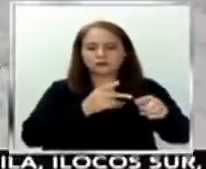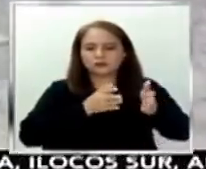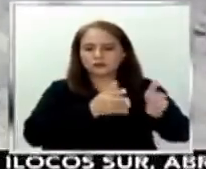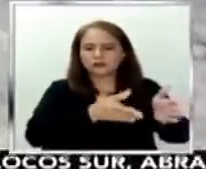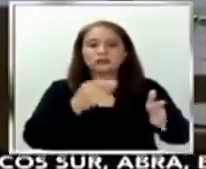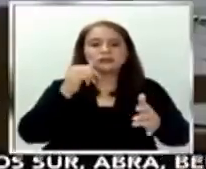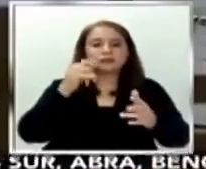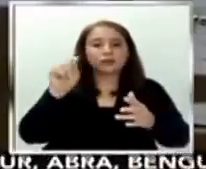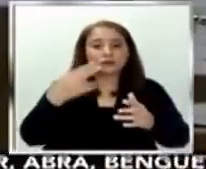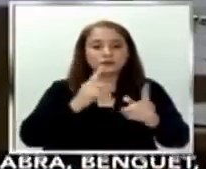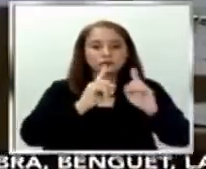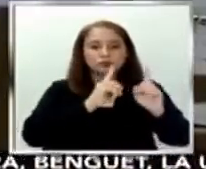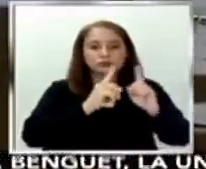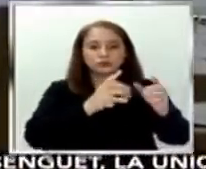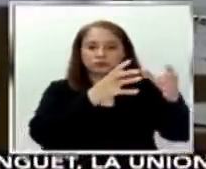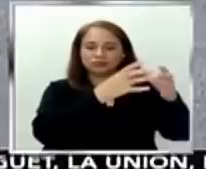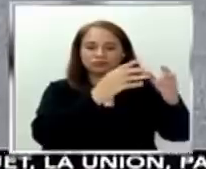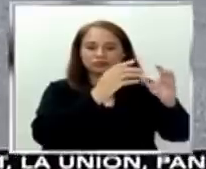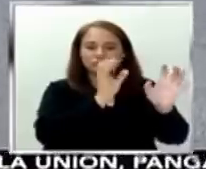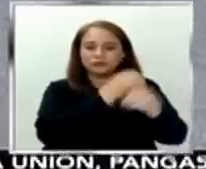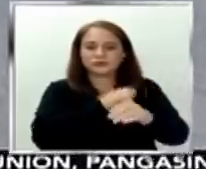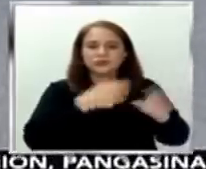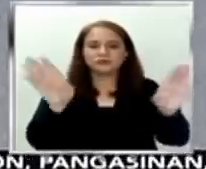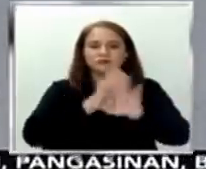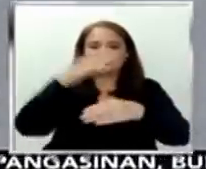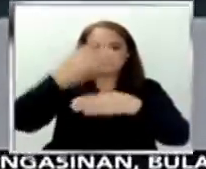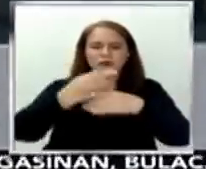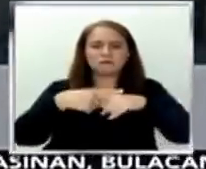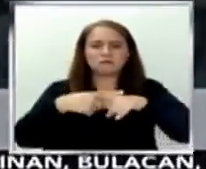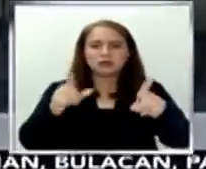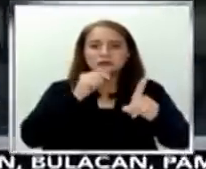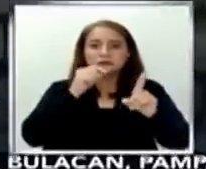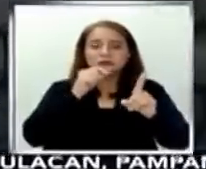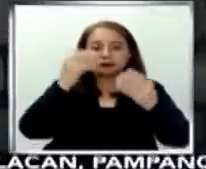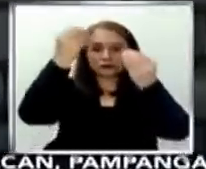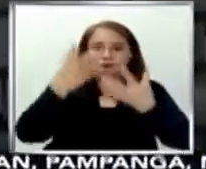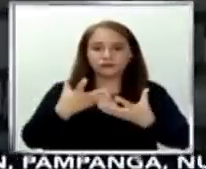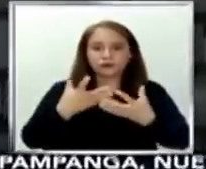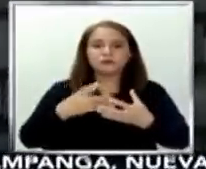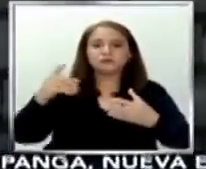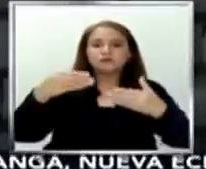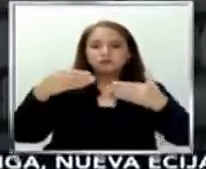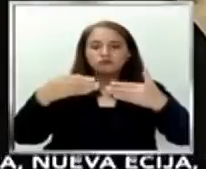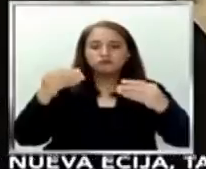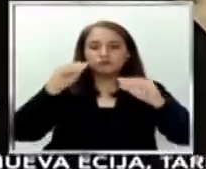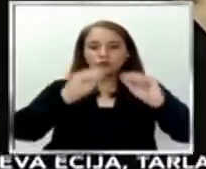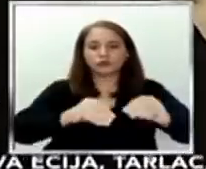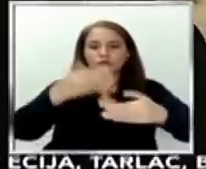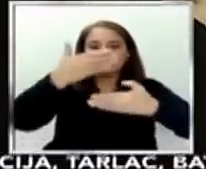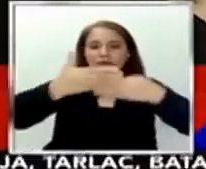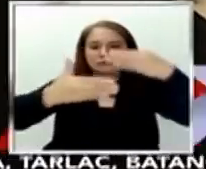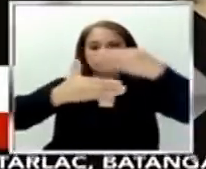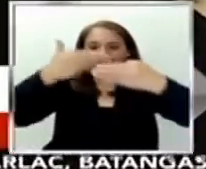ng mga taga Bucor at nag-anunsyo ng lockdown. Pero ang hindi raw sinabi sa kanila, nalalagyan pala ito ng pader. Yung mga